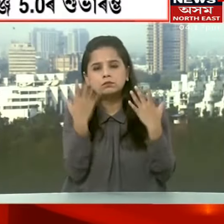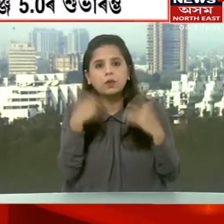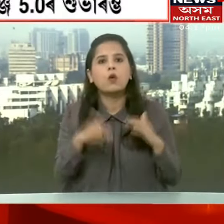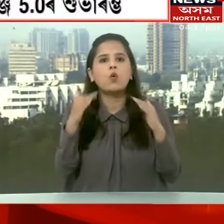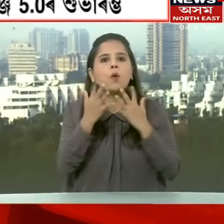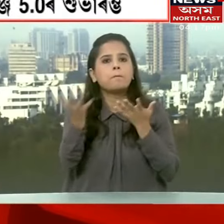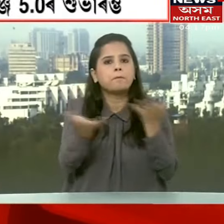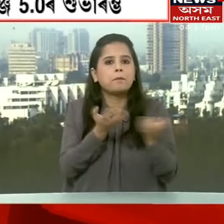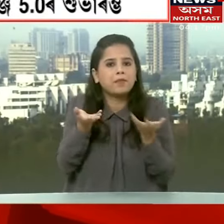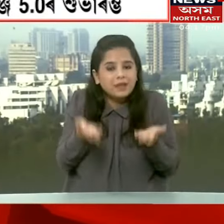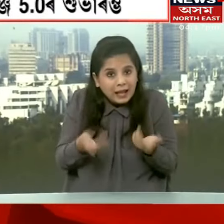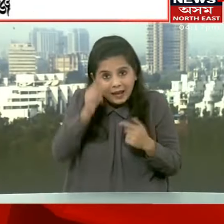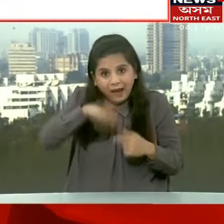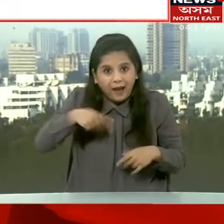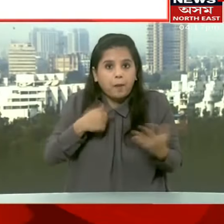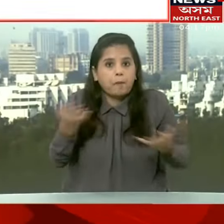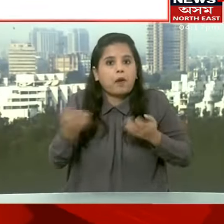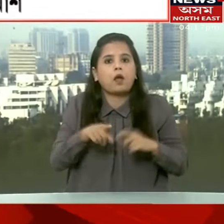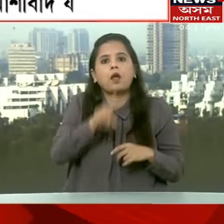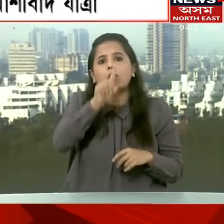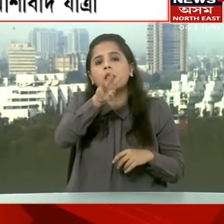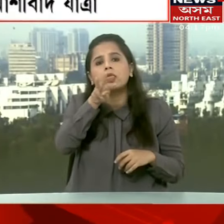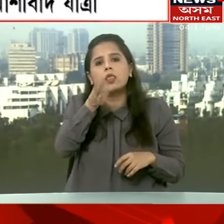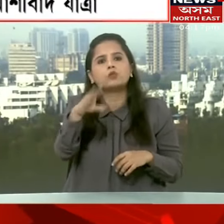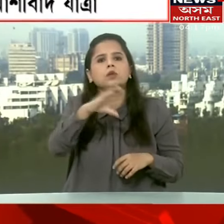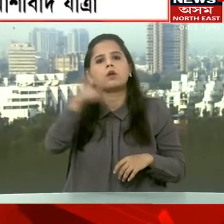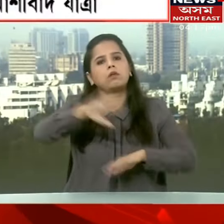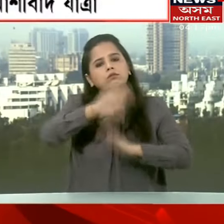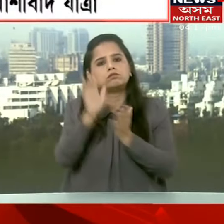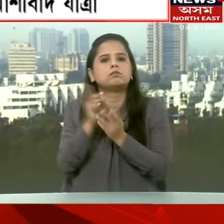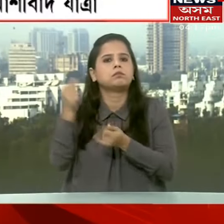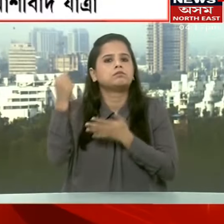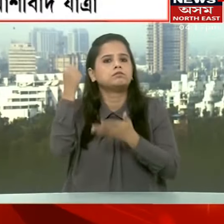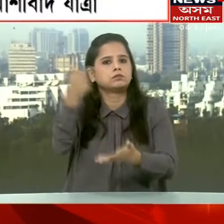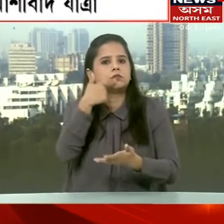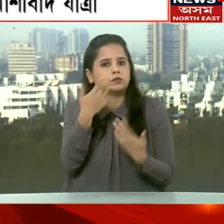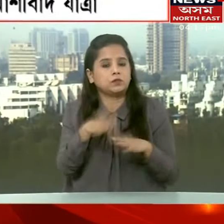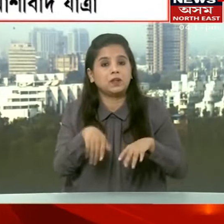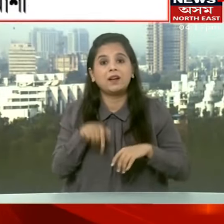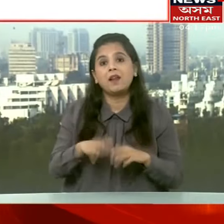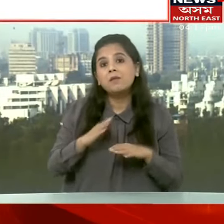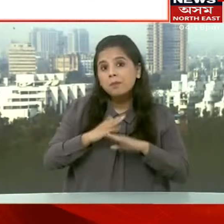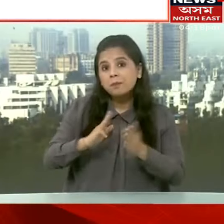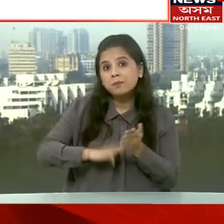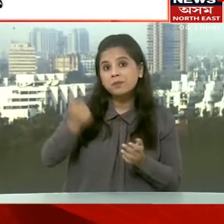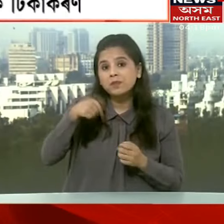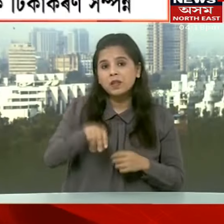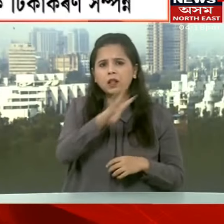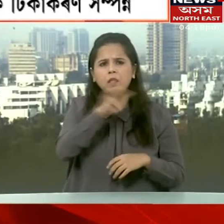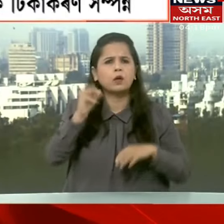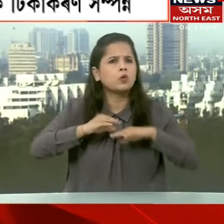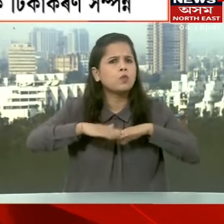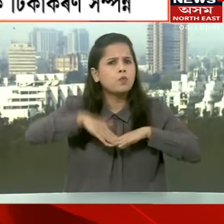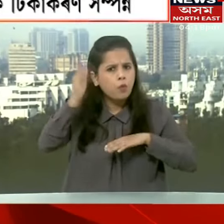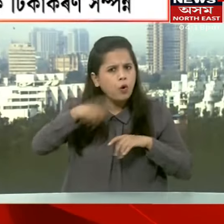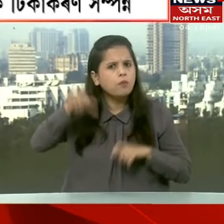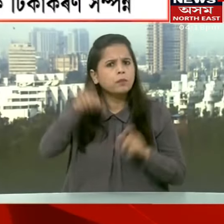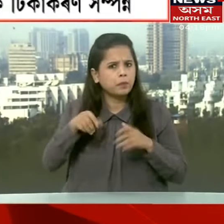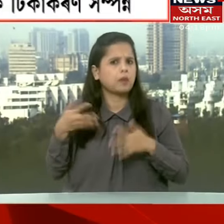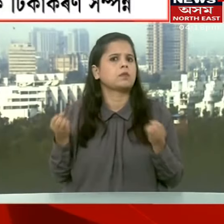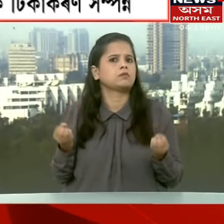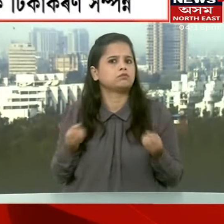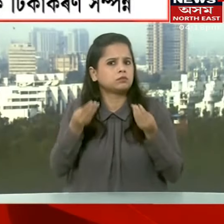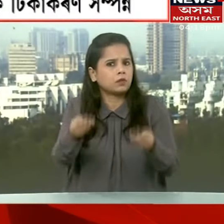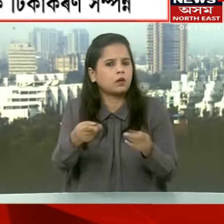लिए कुल 1,000 करोड़ रुपए निर्धारित किए हैं। रक्षा मंत्री ने हाल ही में 300 से अधिक स्टार्टअप्स की मदद और रक्षा